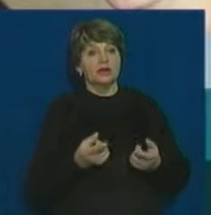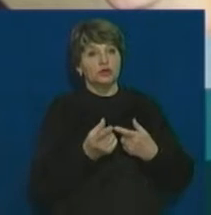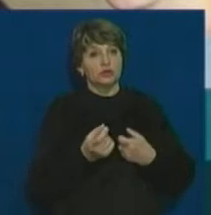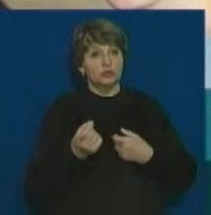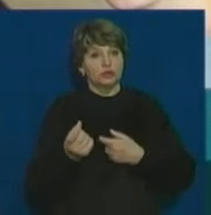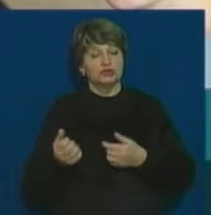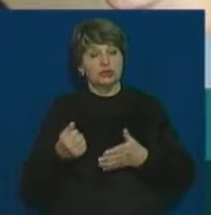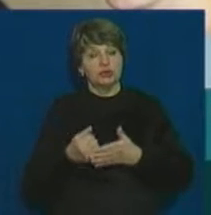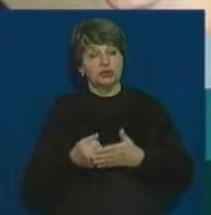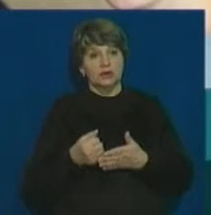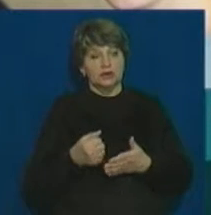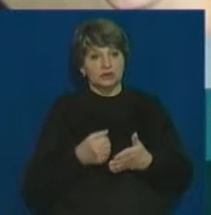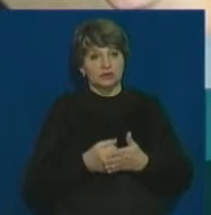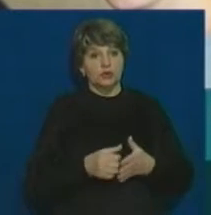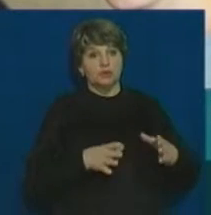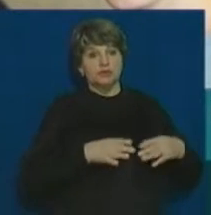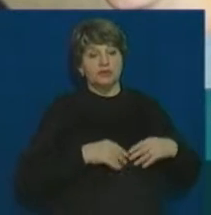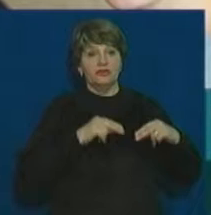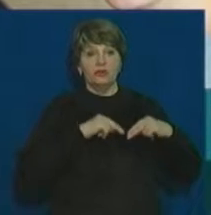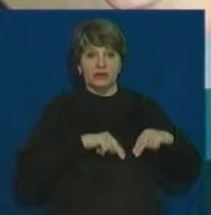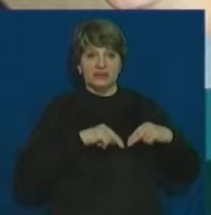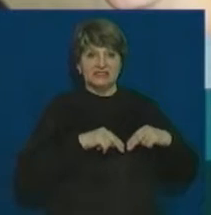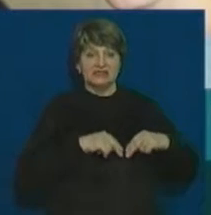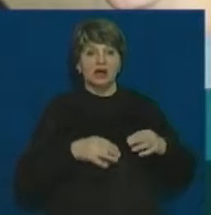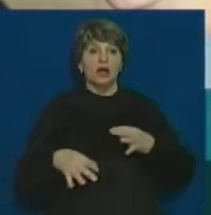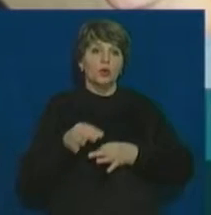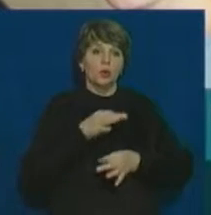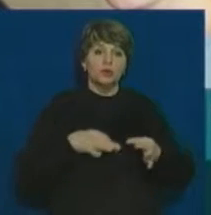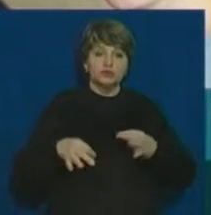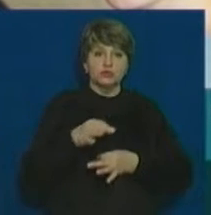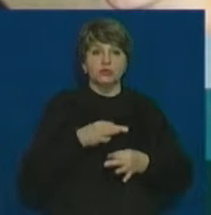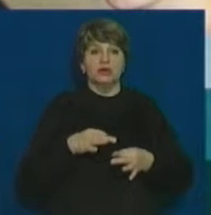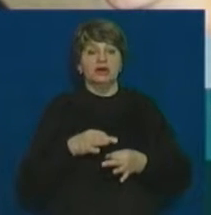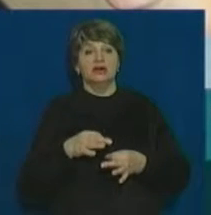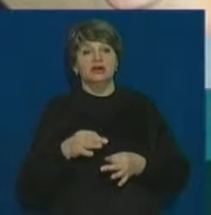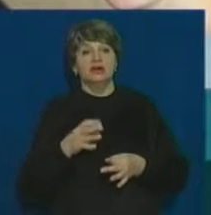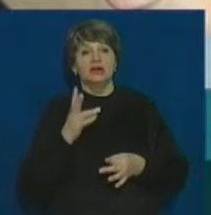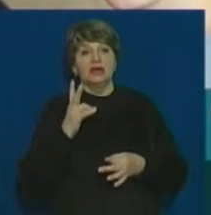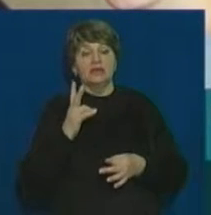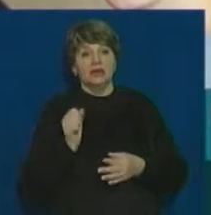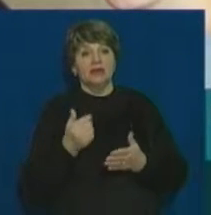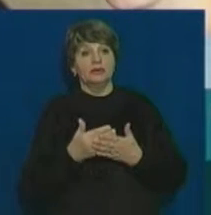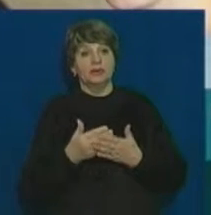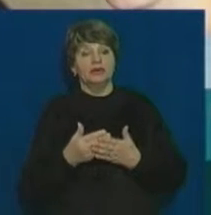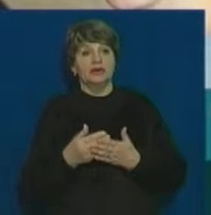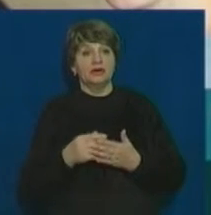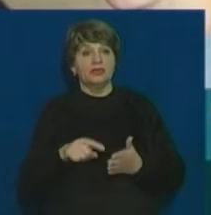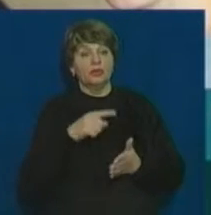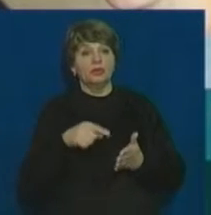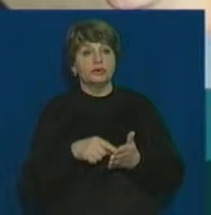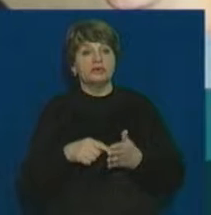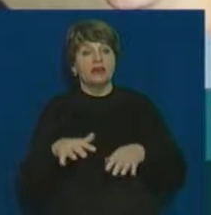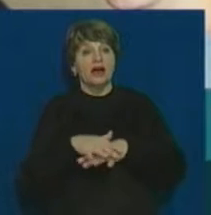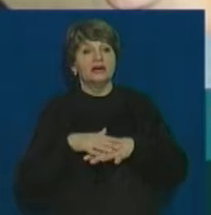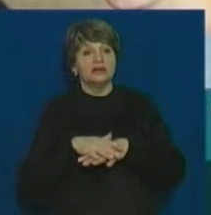співпраці, от по конкретній публічній консультації, яка у нас проходить по площі 703, чи відносно ярмарку, допомагає